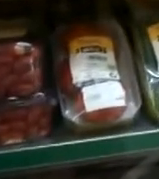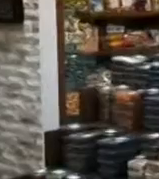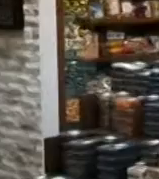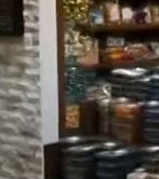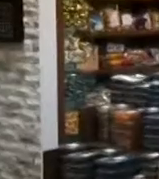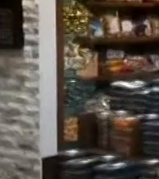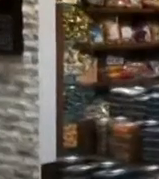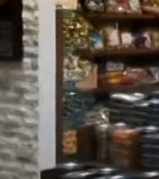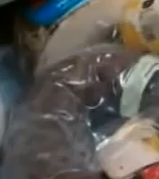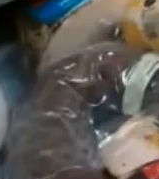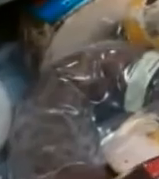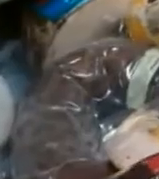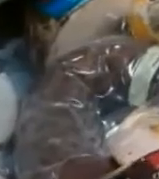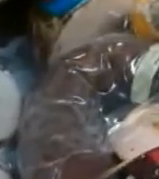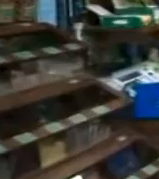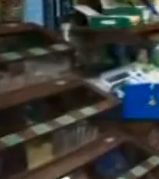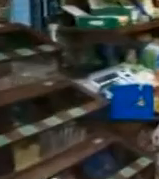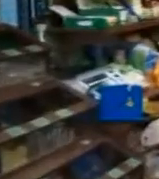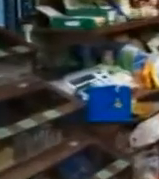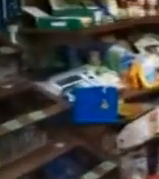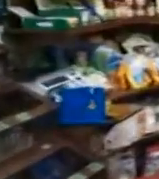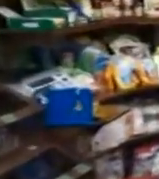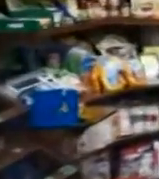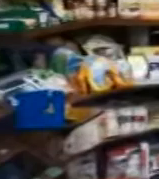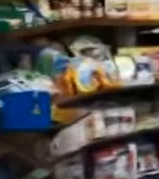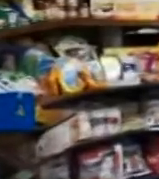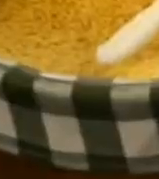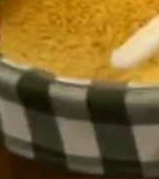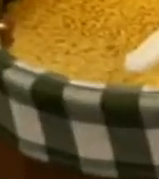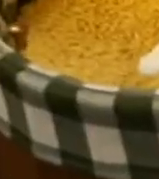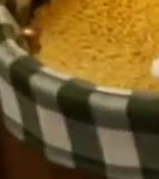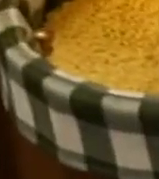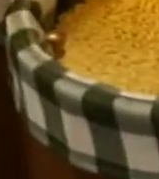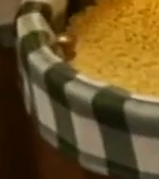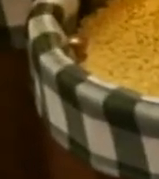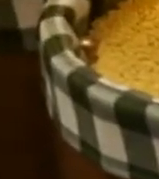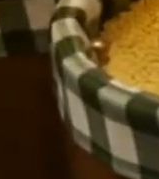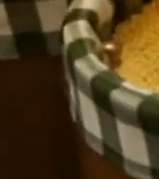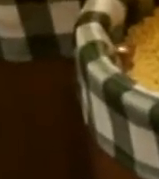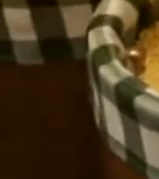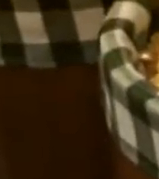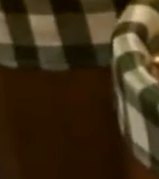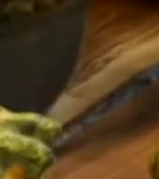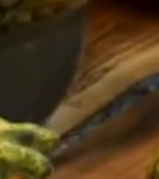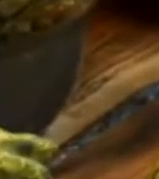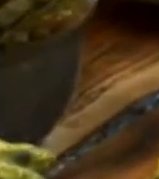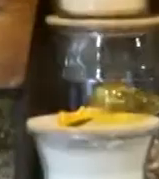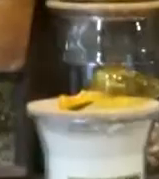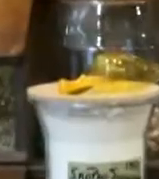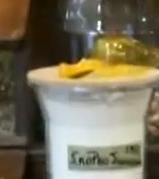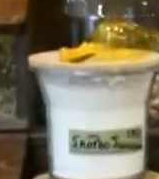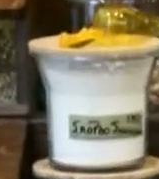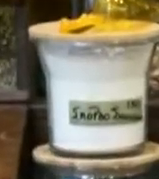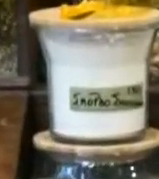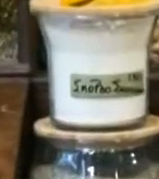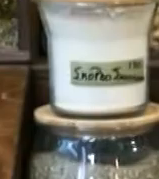λαχανικά. Τυροκομικά, αλαντικά και παραδοσιακά έτοιμα γεύματα. Λάδι δικής μας παραγωγής, όσπρια ντόπιων παραγωγών, βότανα και